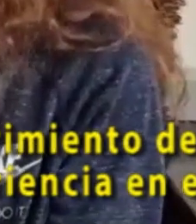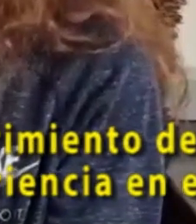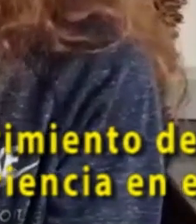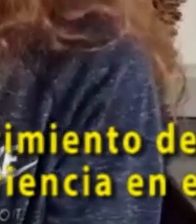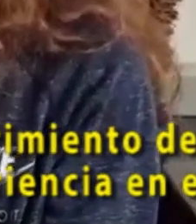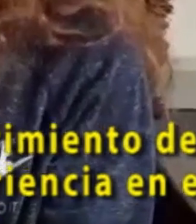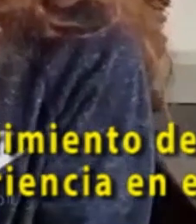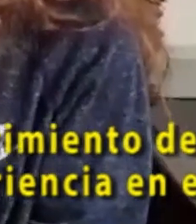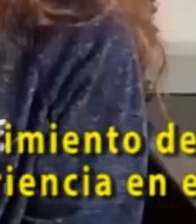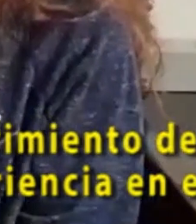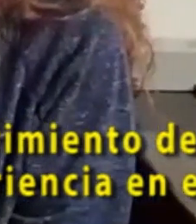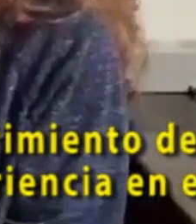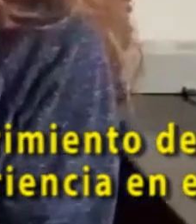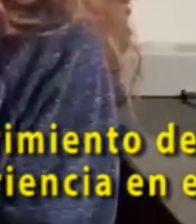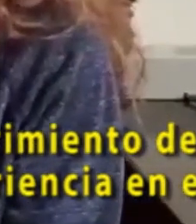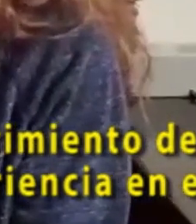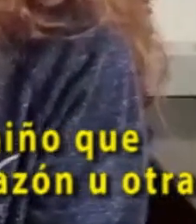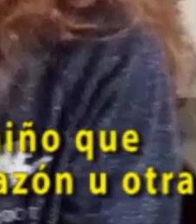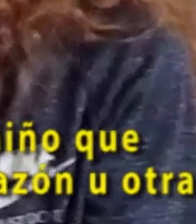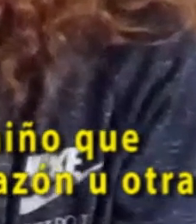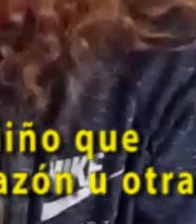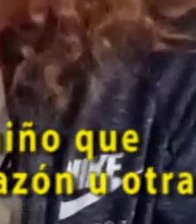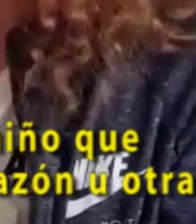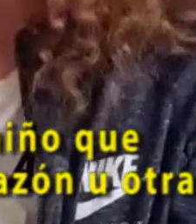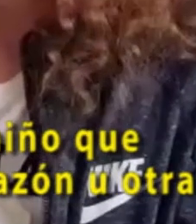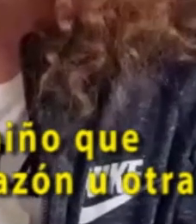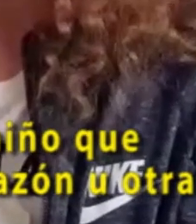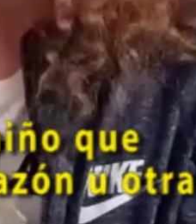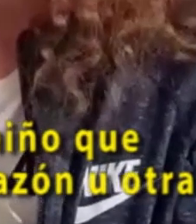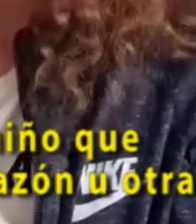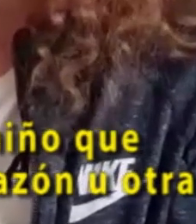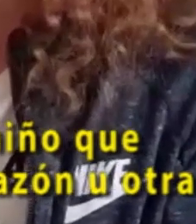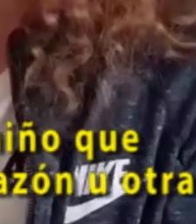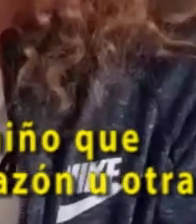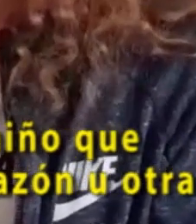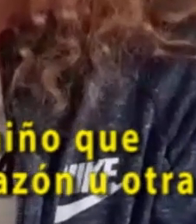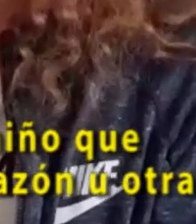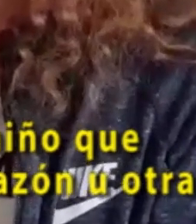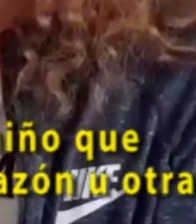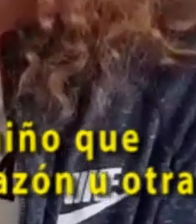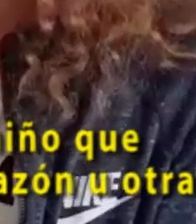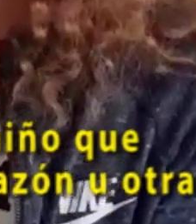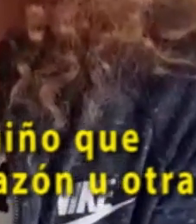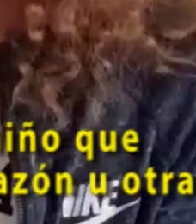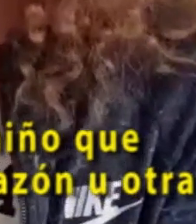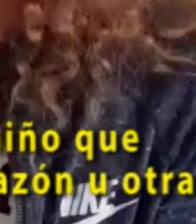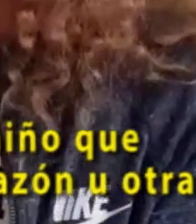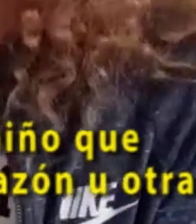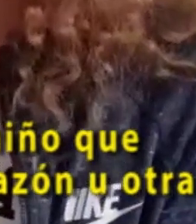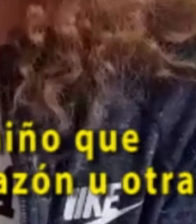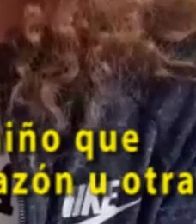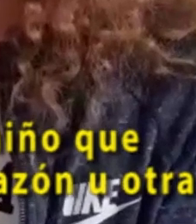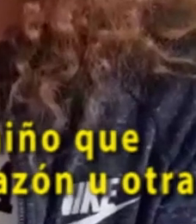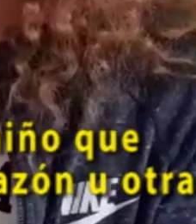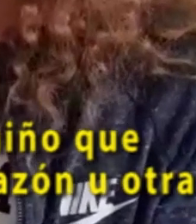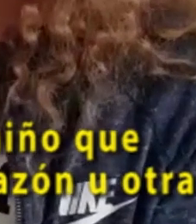معاناة الأطفال بفلسطين من خلال تجربتي في الاعتقال. اللي أي طفل فلسطيني جرب